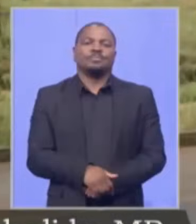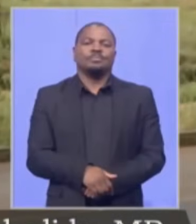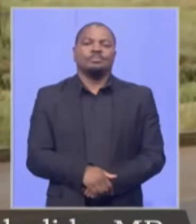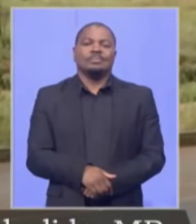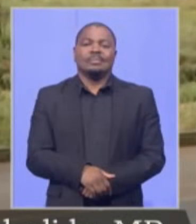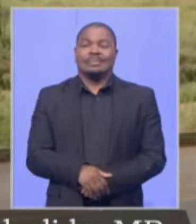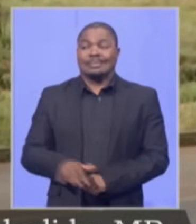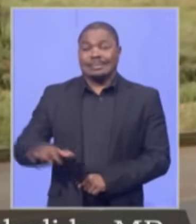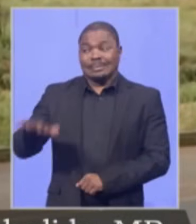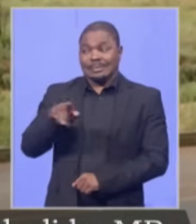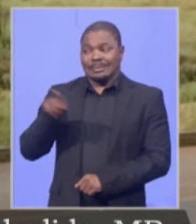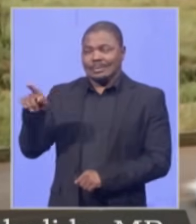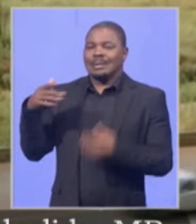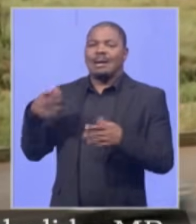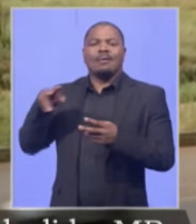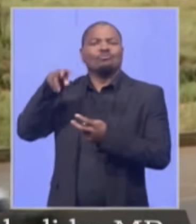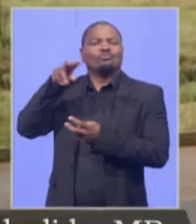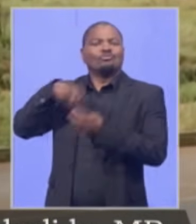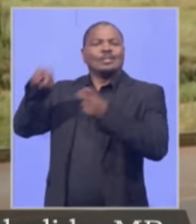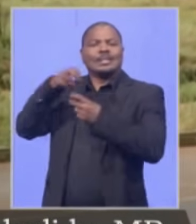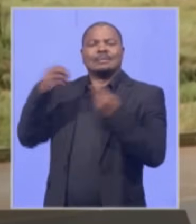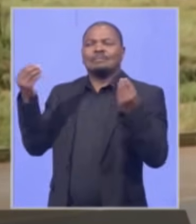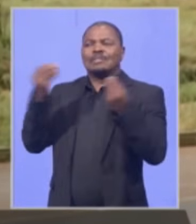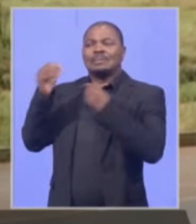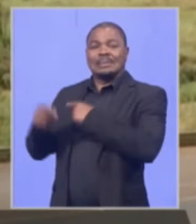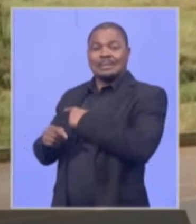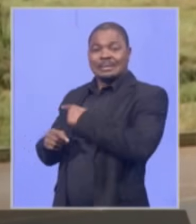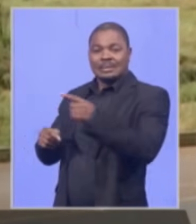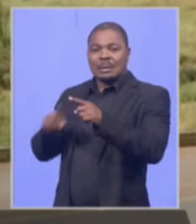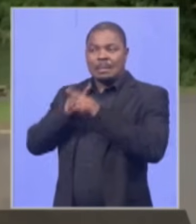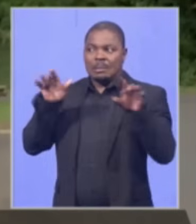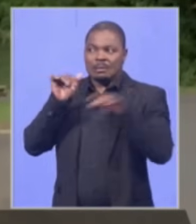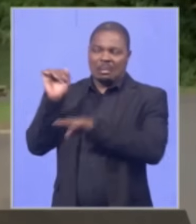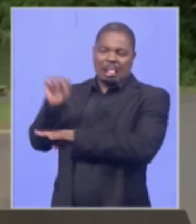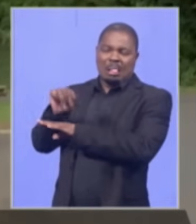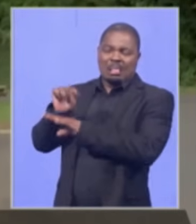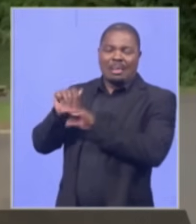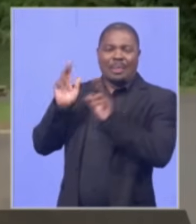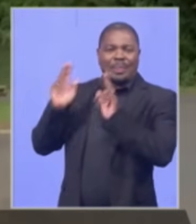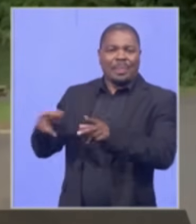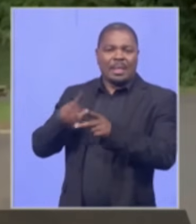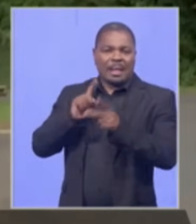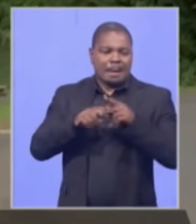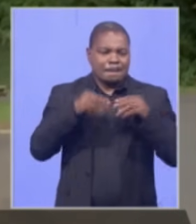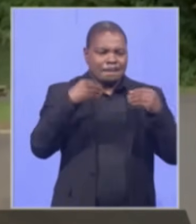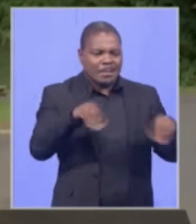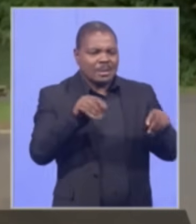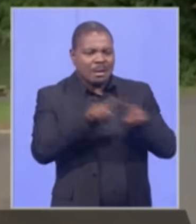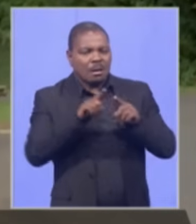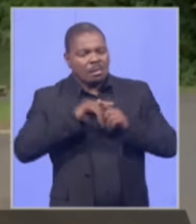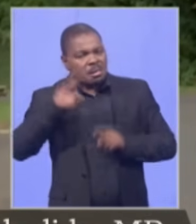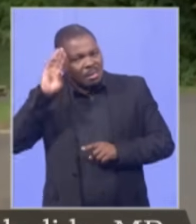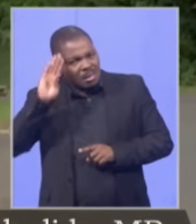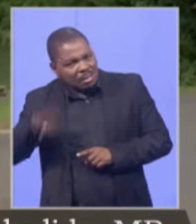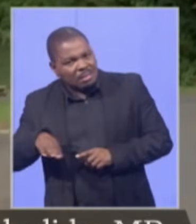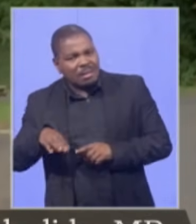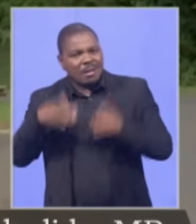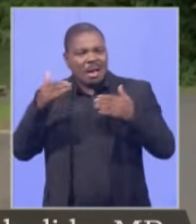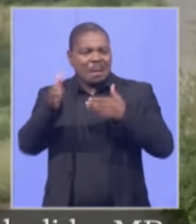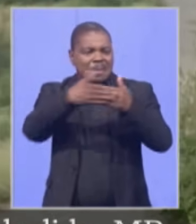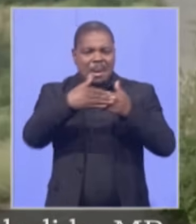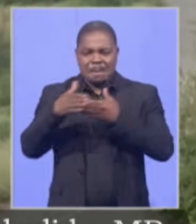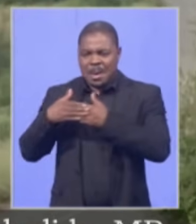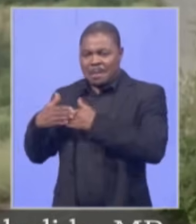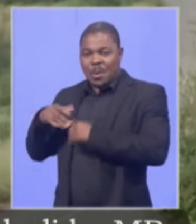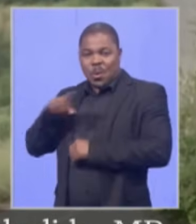Lefelo leo le kgahlišago ka tša efela le baeti ba le hlokomologile mola le dikgwebo di etša mafelo a borobalelo a tswaletše